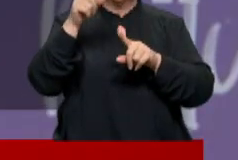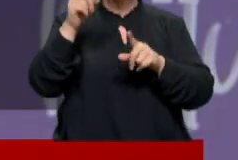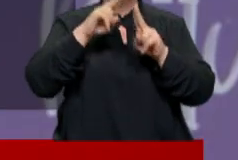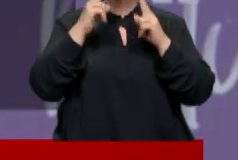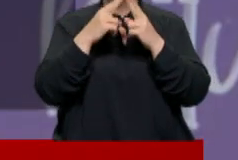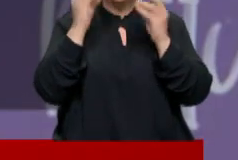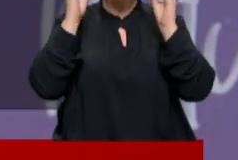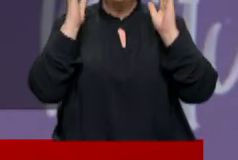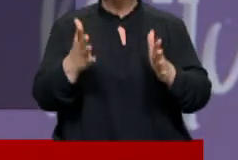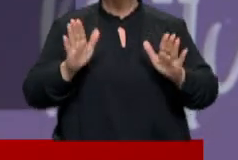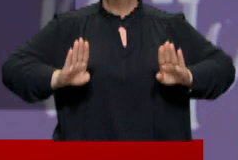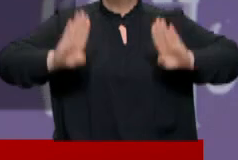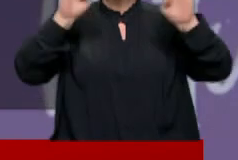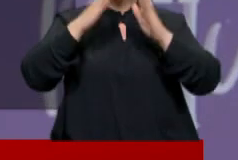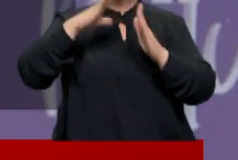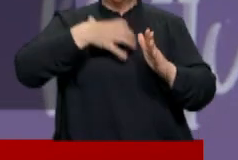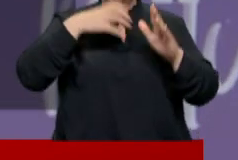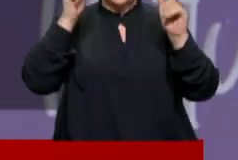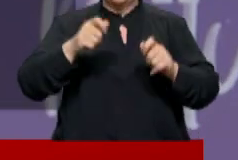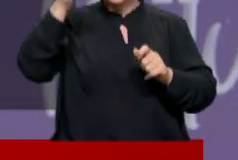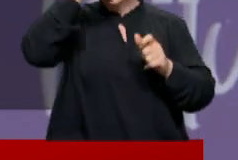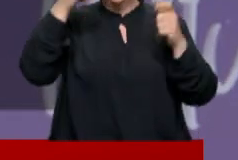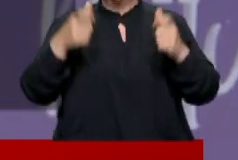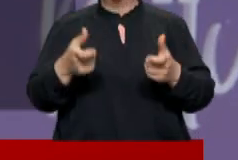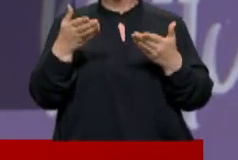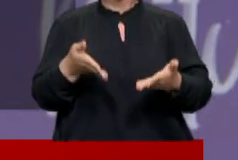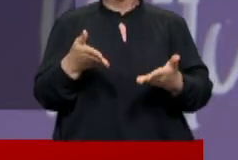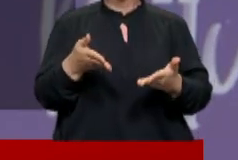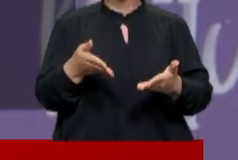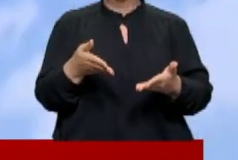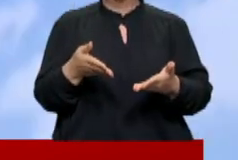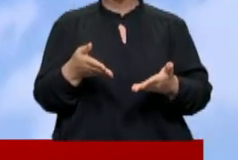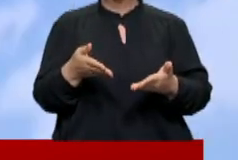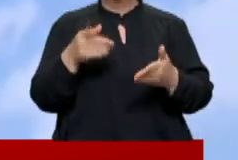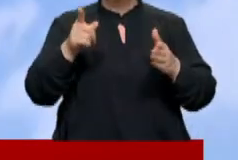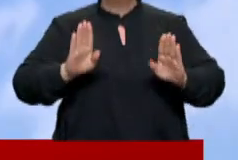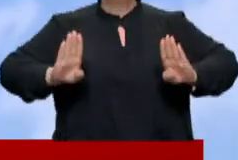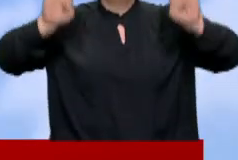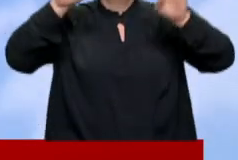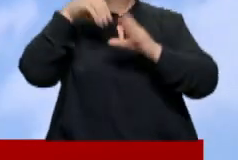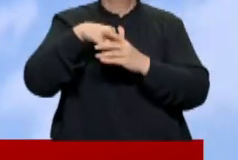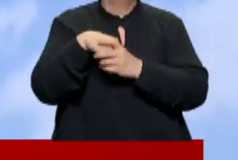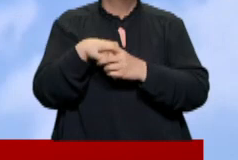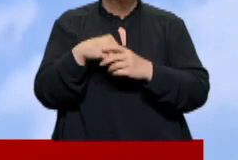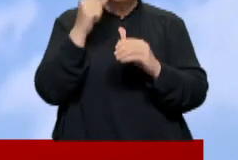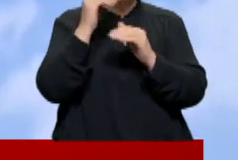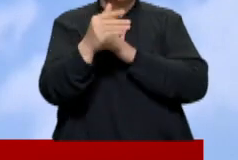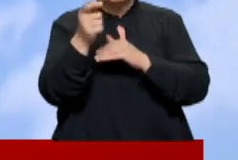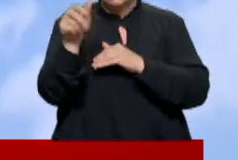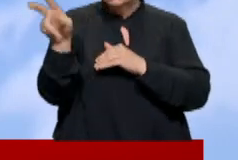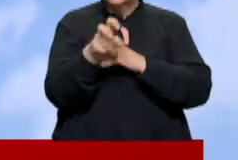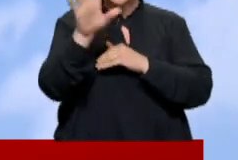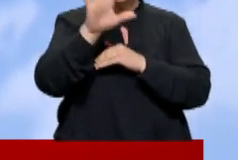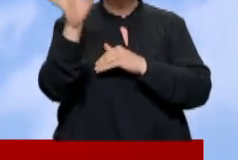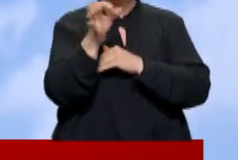Dünyada en fazla mülteciye ev sahipliği yapan ülke konumundayız. Bu sığınmacılar için milletin kesesinden